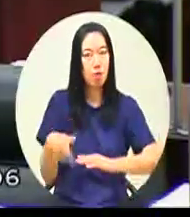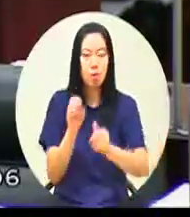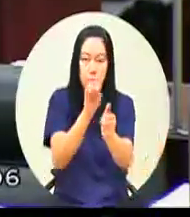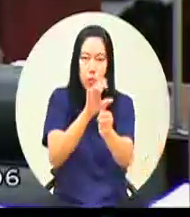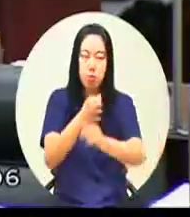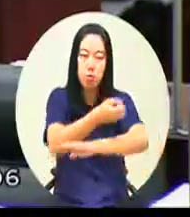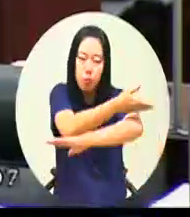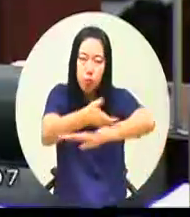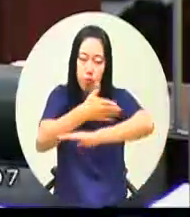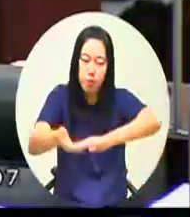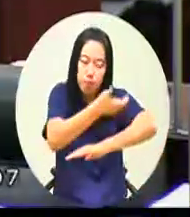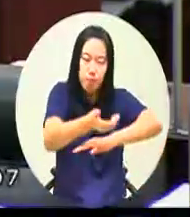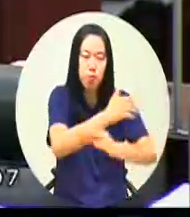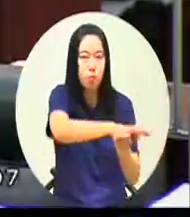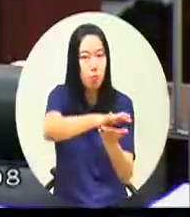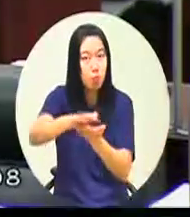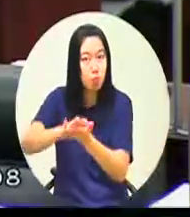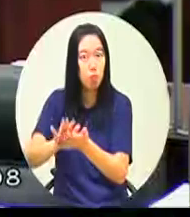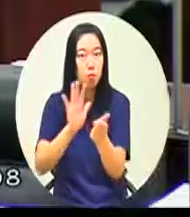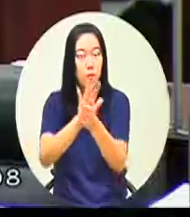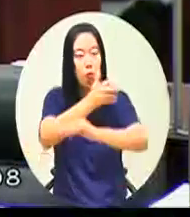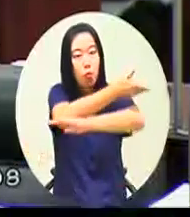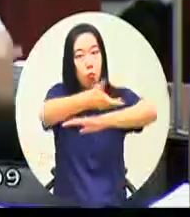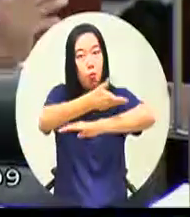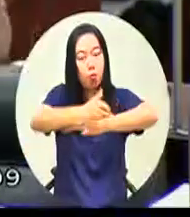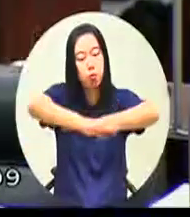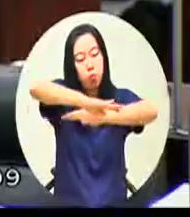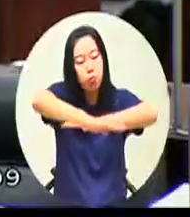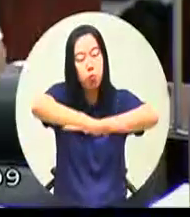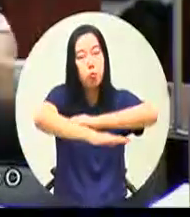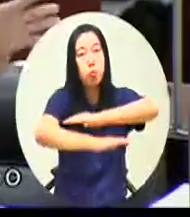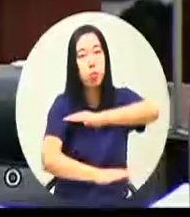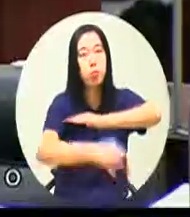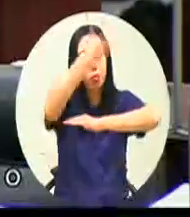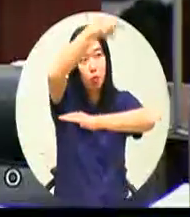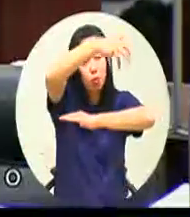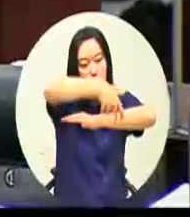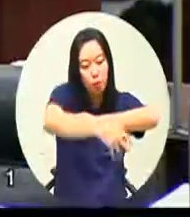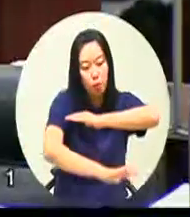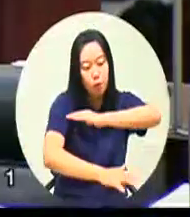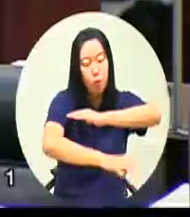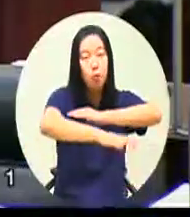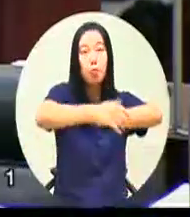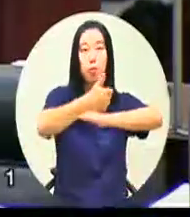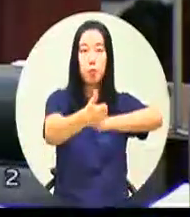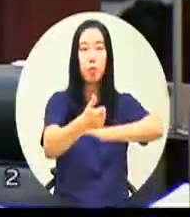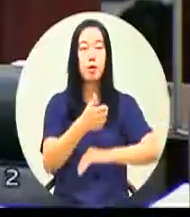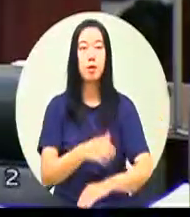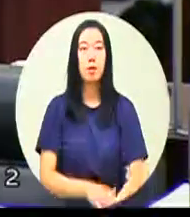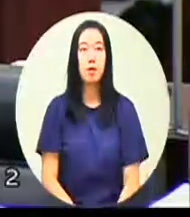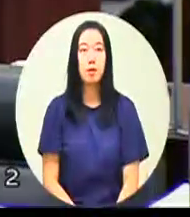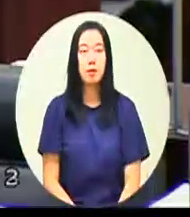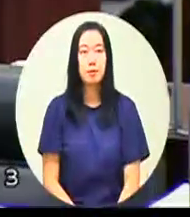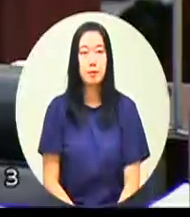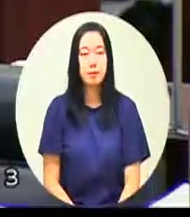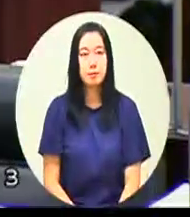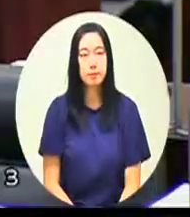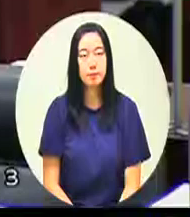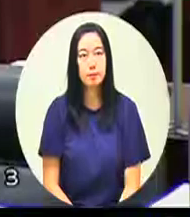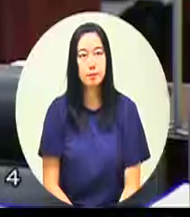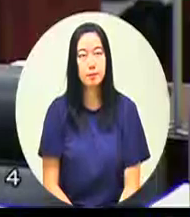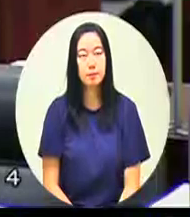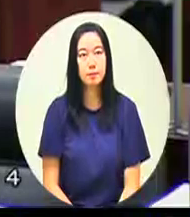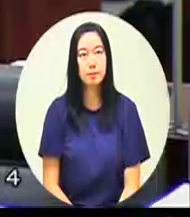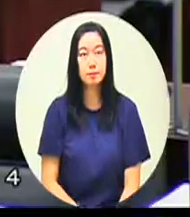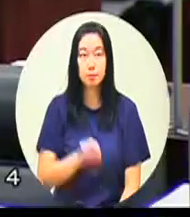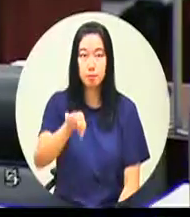浚，好为河床啦，降低了吼，啊，遮旗山地区遮水吼，较袂拢安尼吼积掉的，吼啊，因为所以